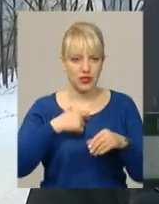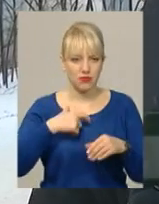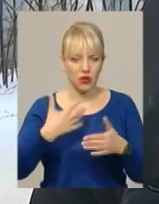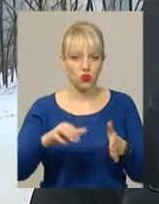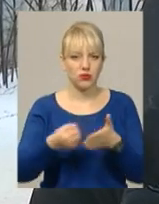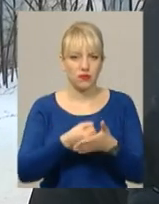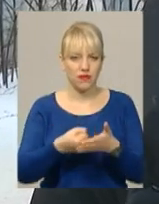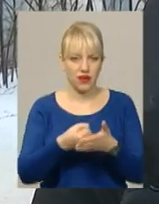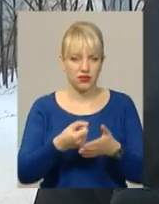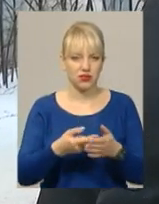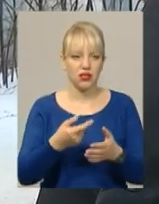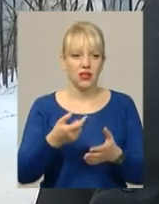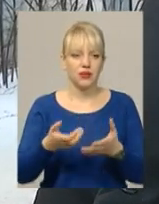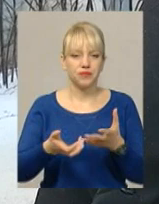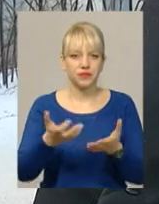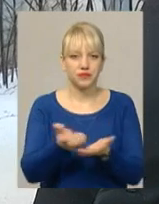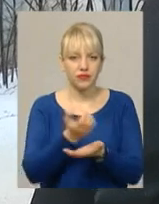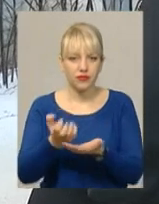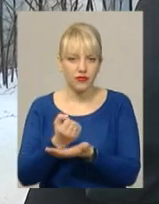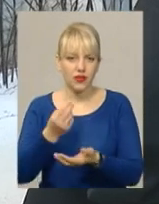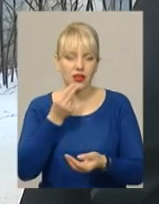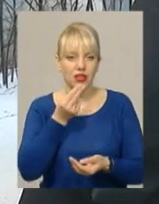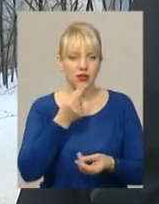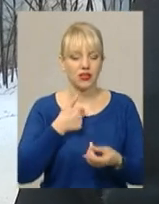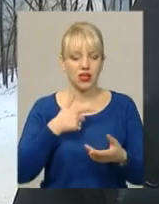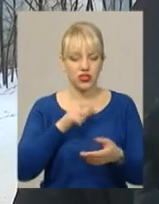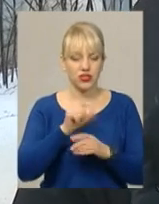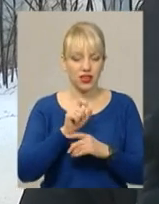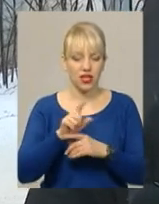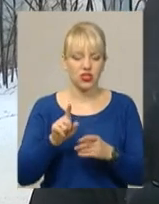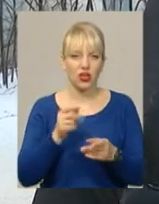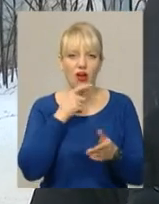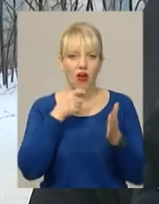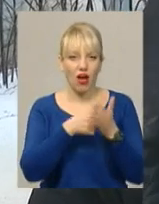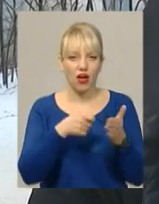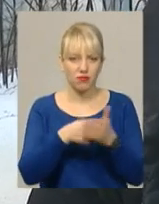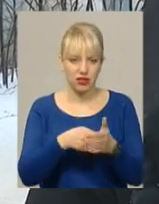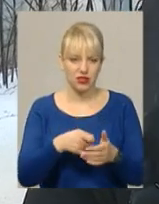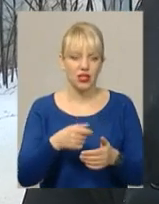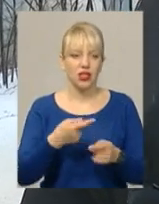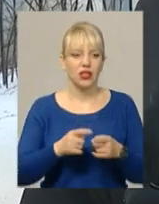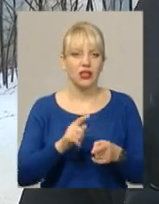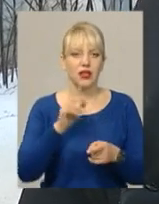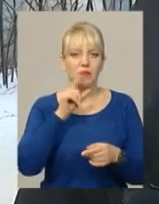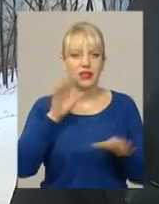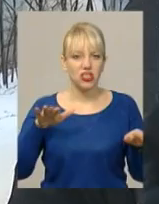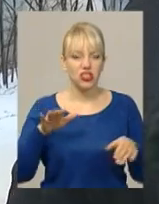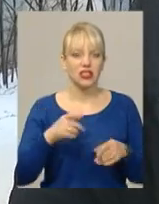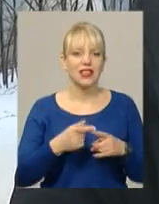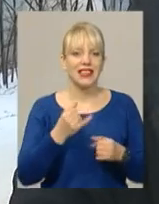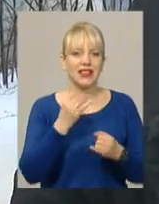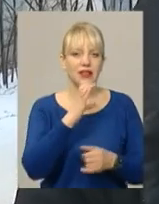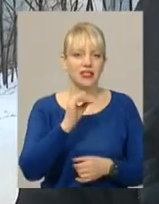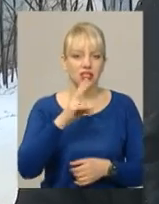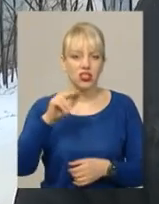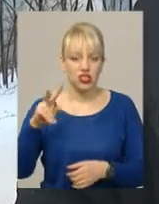допомагати їм в цьому, звісно. Тобто птичок треба підкармлювати, тому що до 70% сінічок гибне від голоду, к сожалению. Тобто, якщо